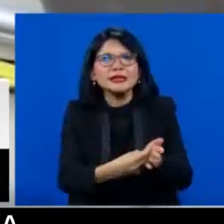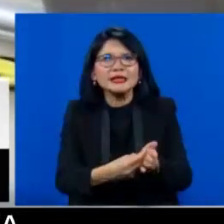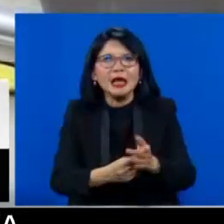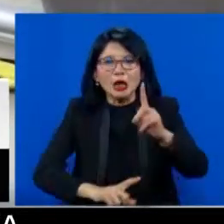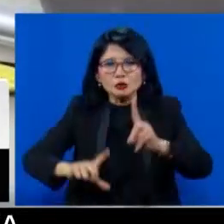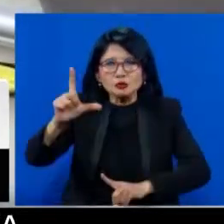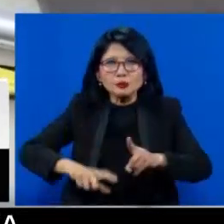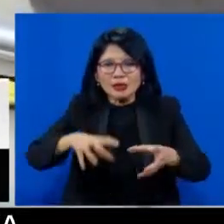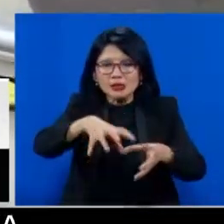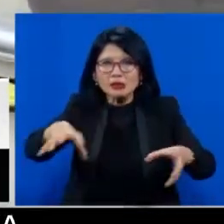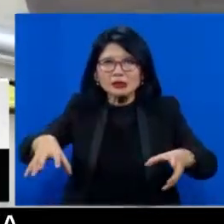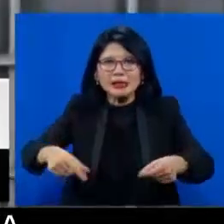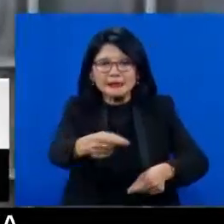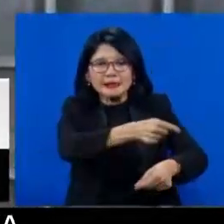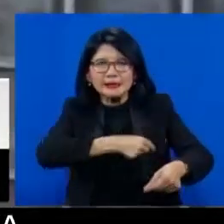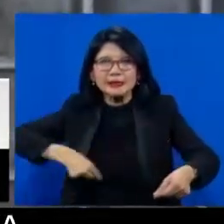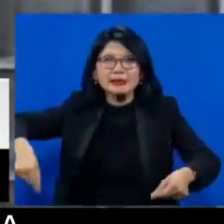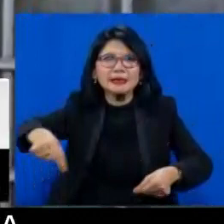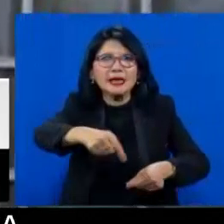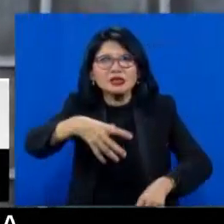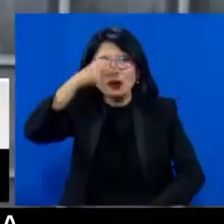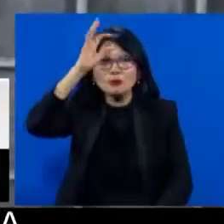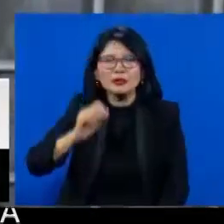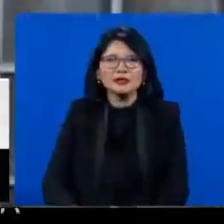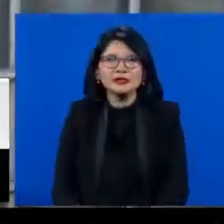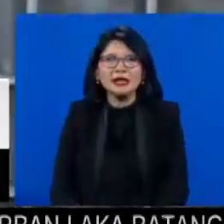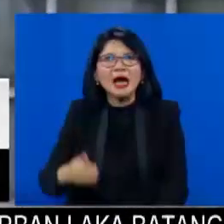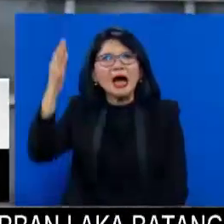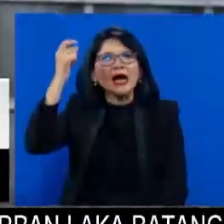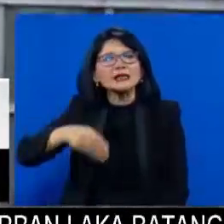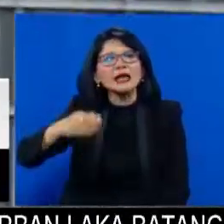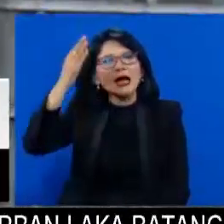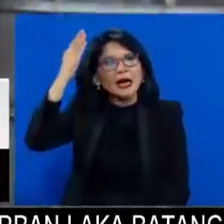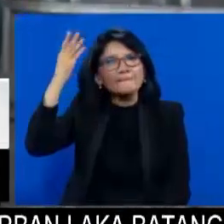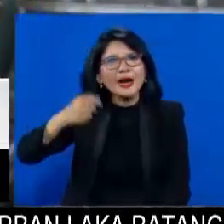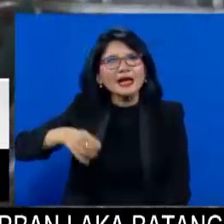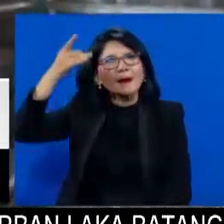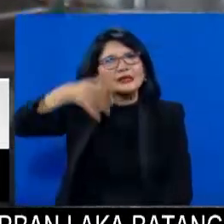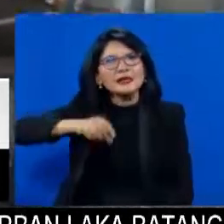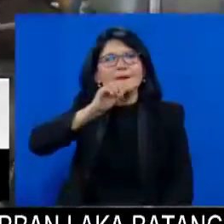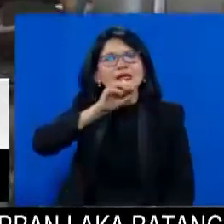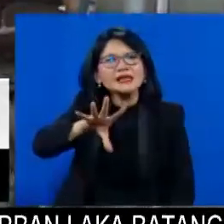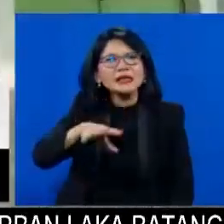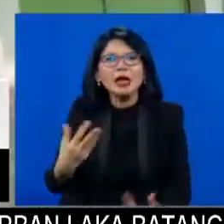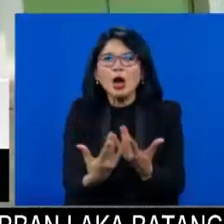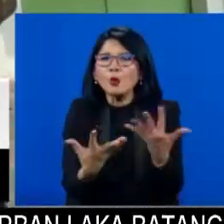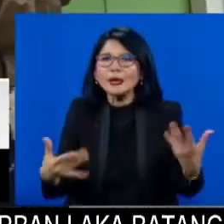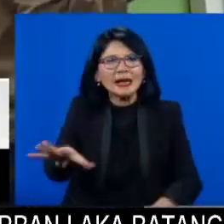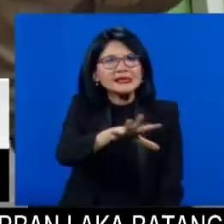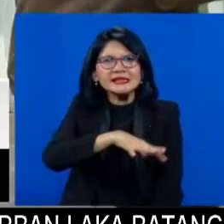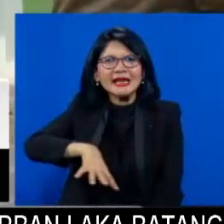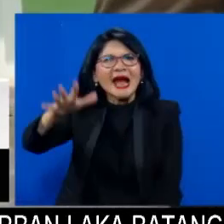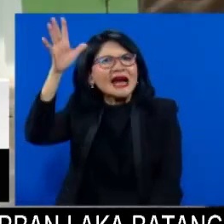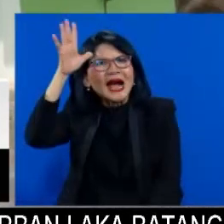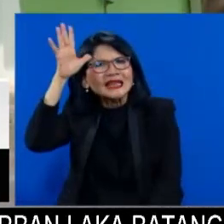air dan telah diberi garis polisi. Suharto, Kepala Dusun 3 RW 3 Dukuh Bae Pondok, menjelaskan warga sekitar tidak mengetahui